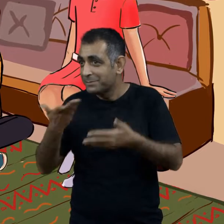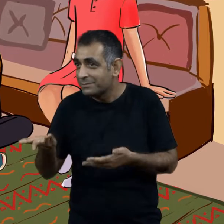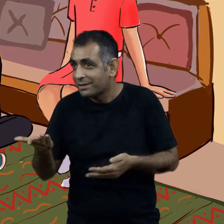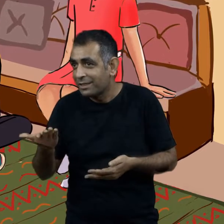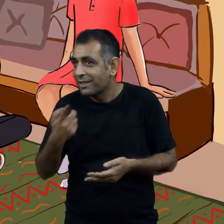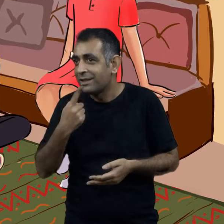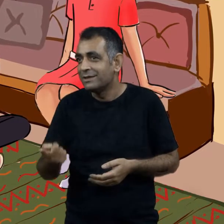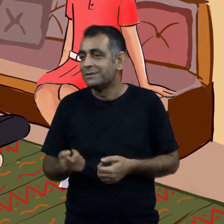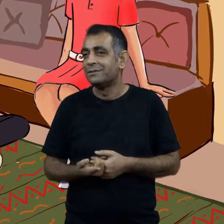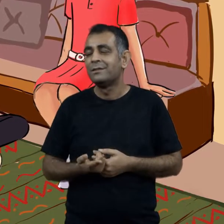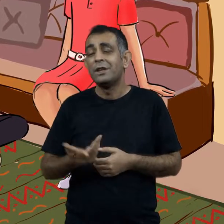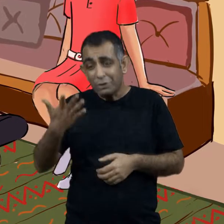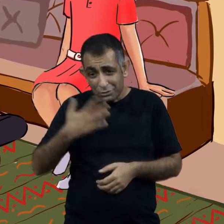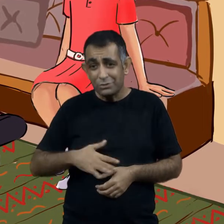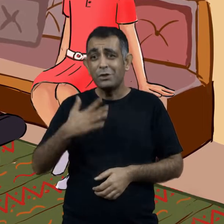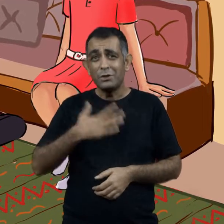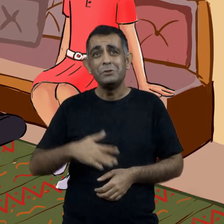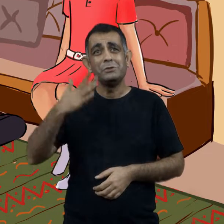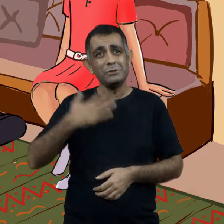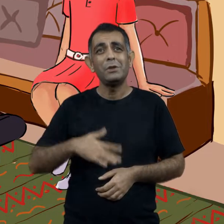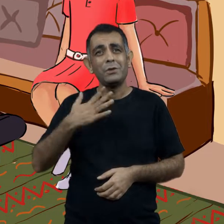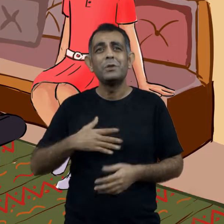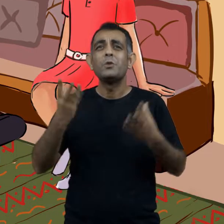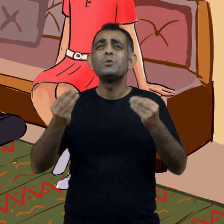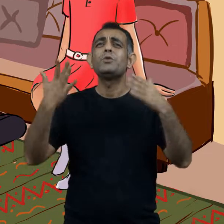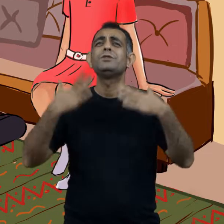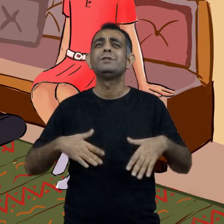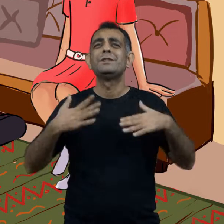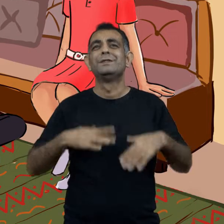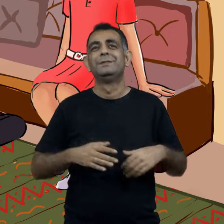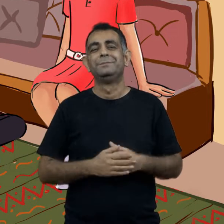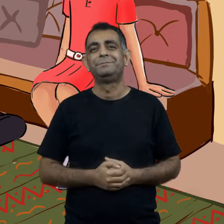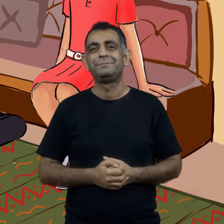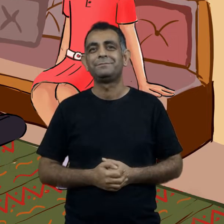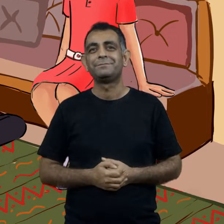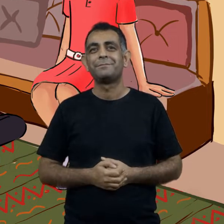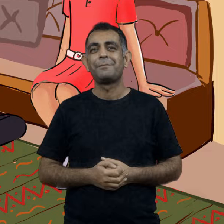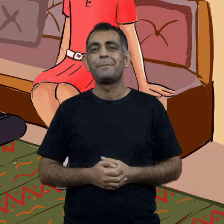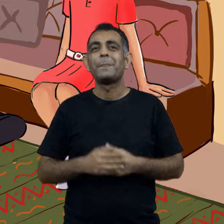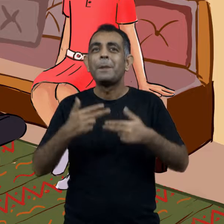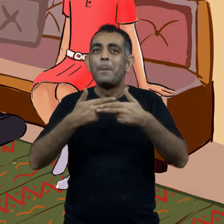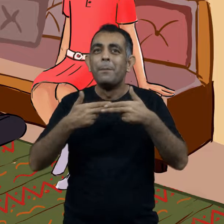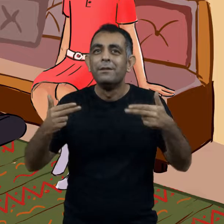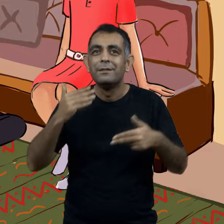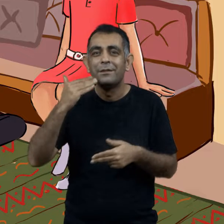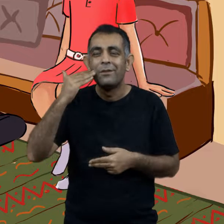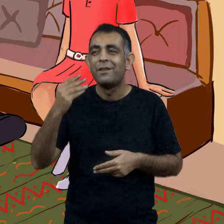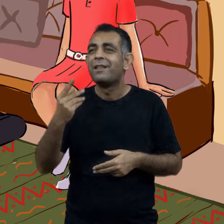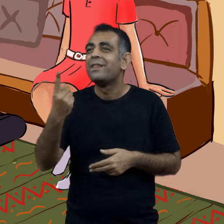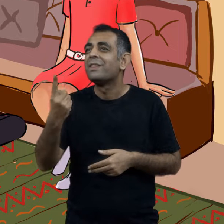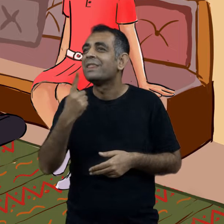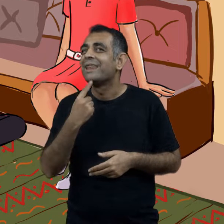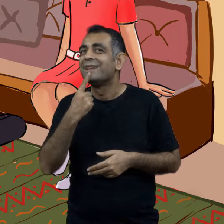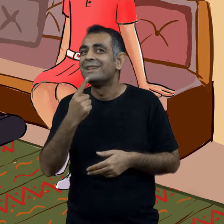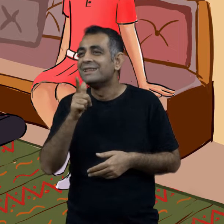masal anlatayım mı? Ne dersiniz? İsteriz, isteriz, çok isteriz. Masalcı